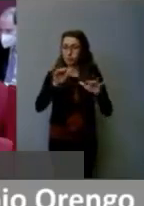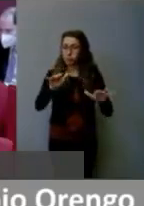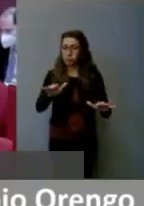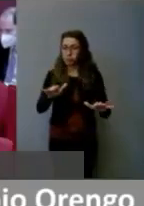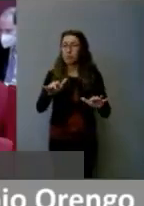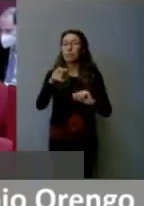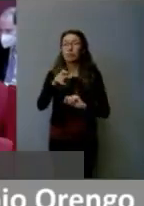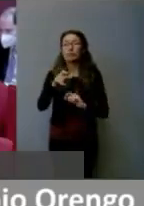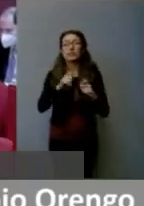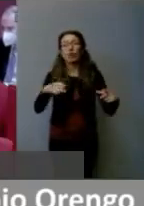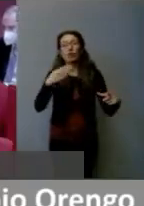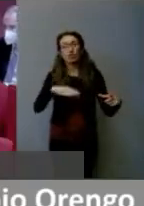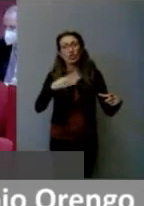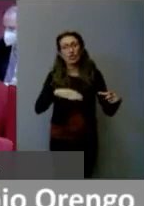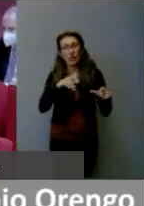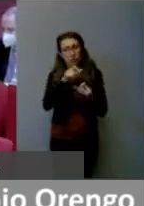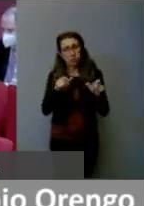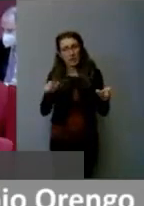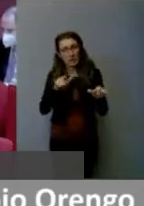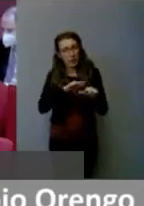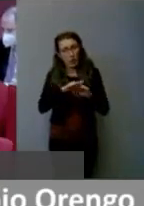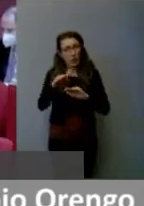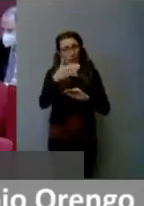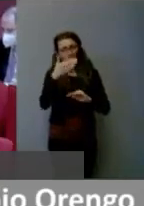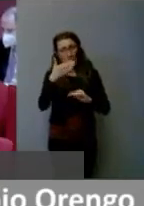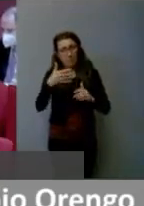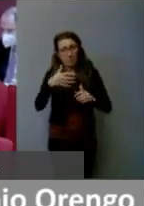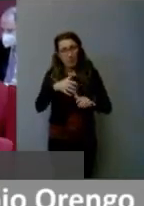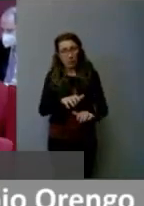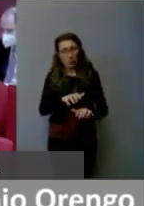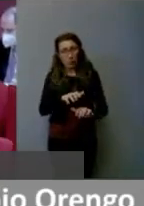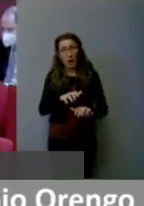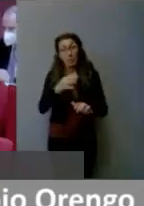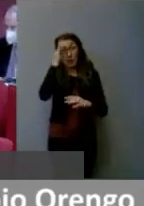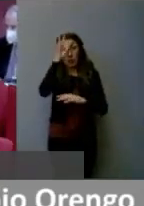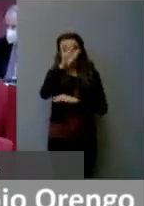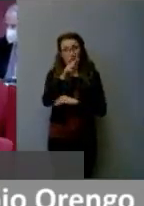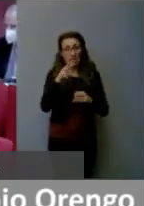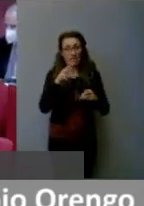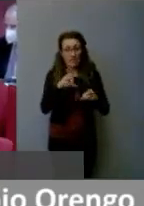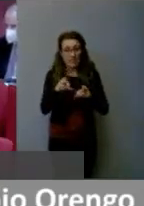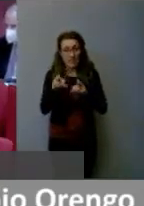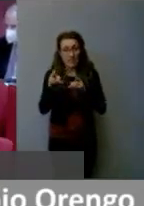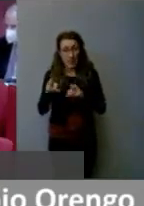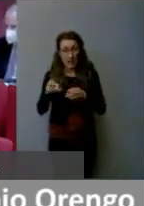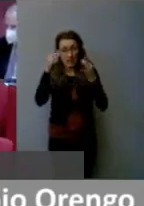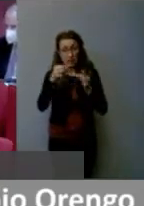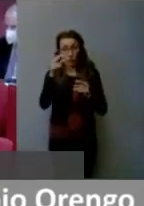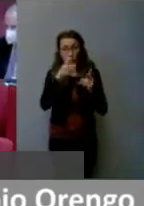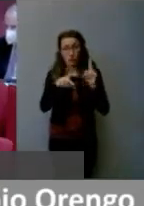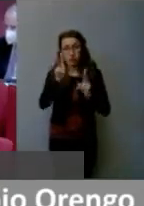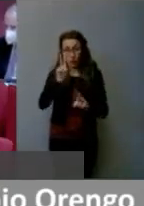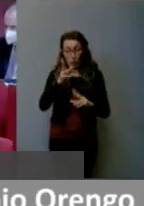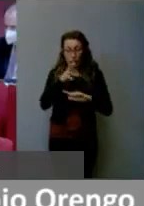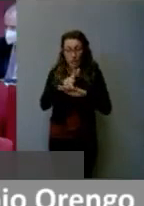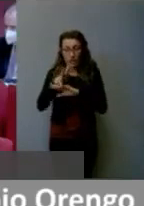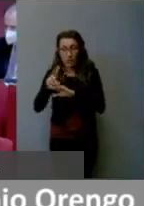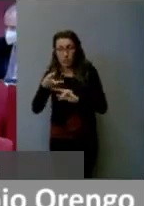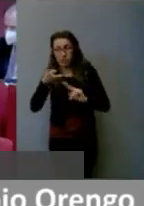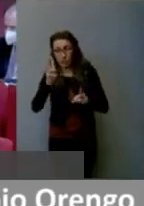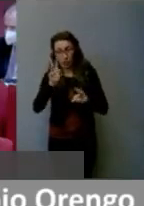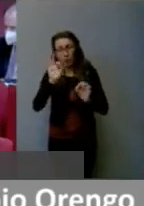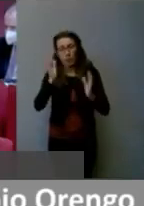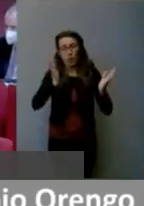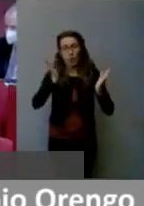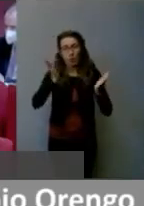e quindi anche rendere più sicure le strade e più accessibili rispetto a quanto siano ad oggi.